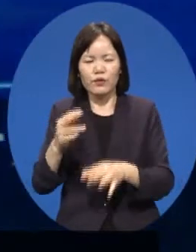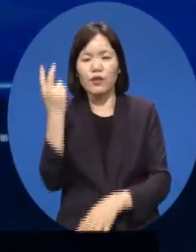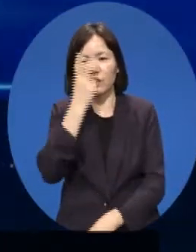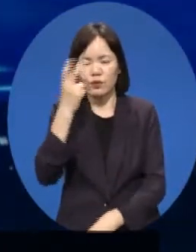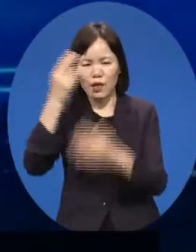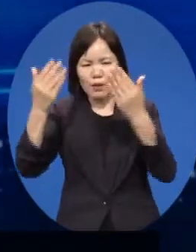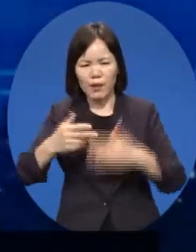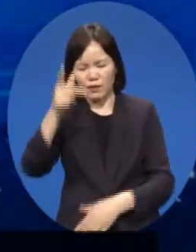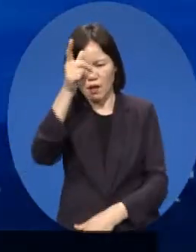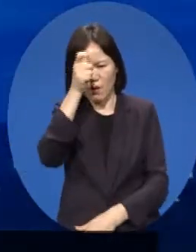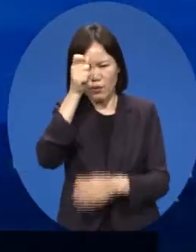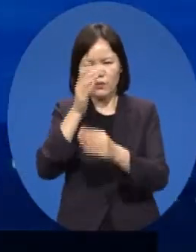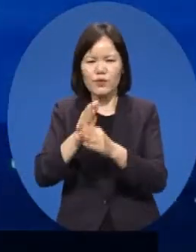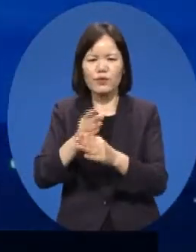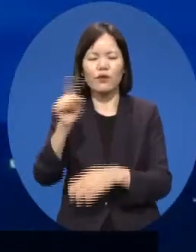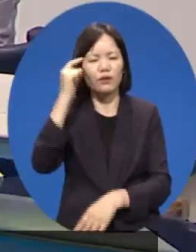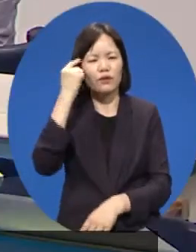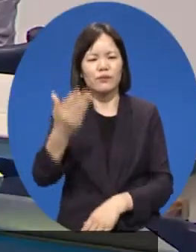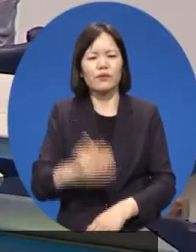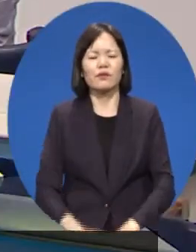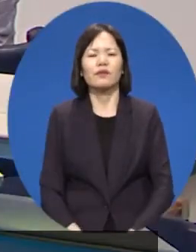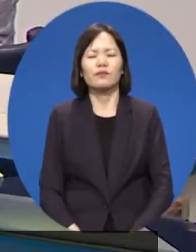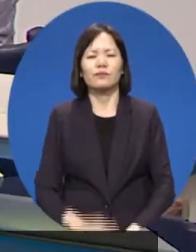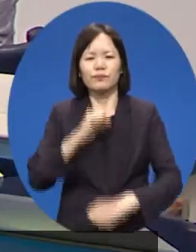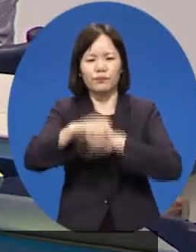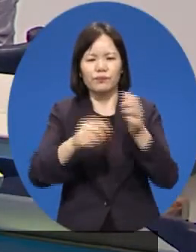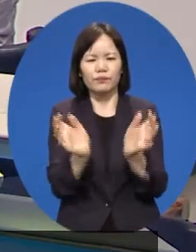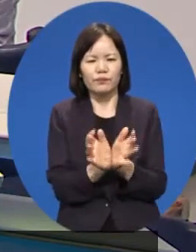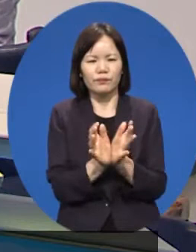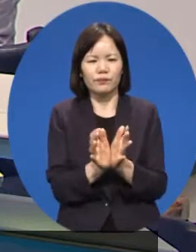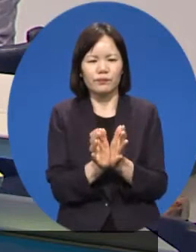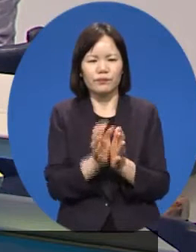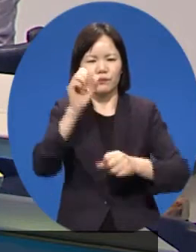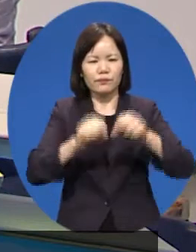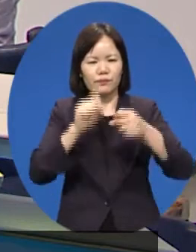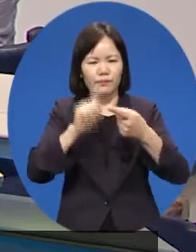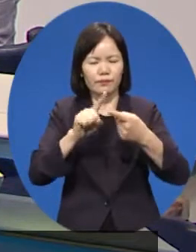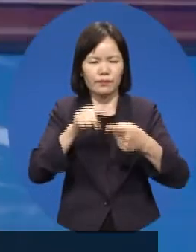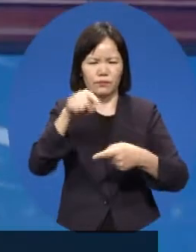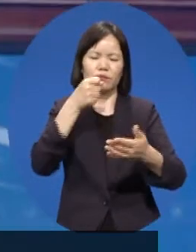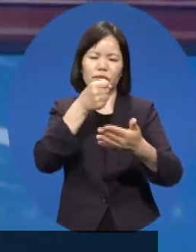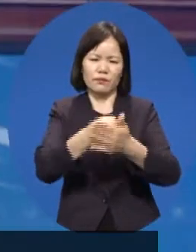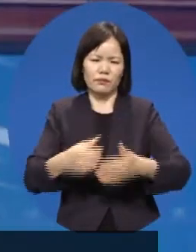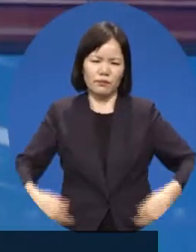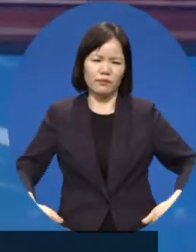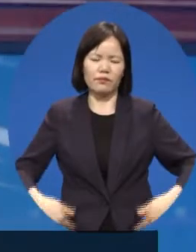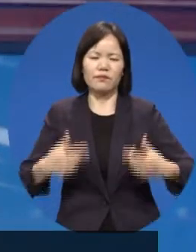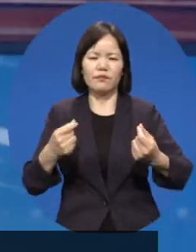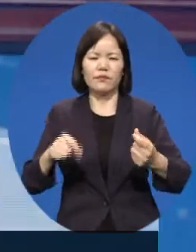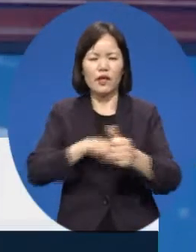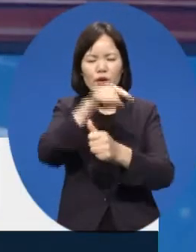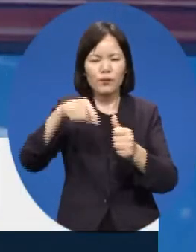9집 을 하고 있는데 이 부분까지 어떻게 해야 하니까 일단 그 민주당이 조 취한 조치는 저는 그렇게 할 수밖에 없었다고 봐요 민족